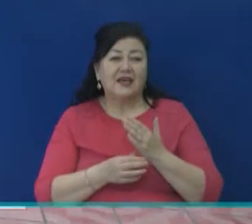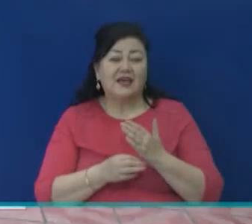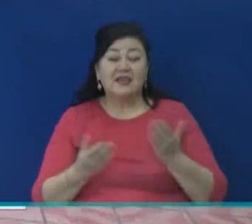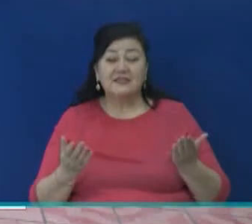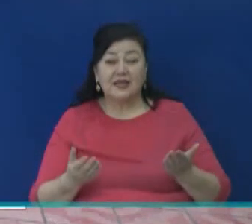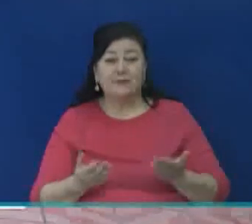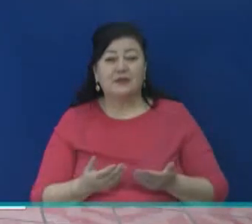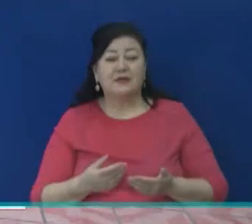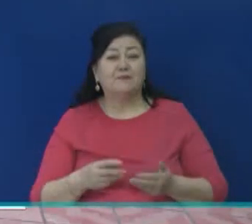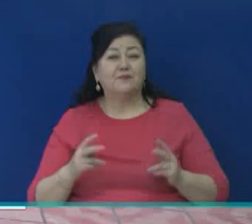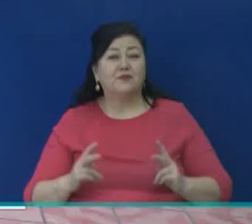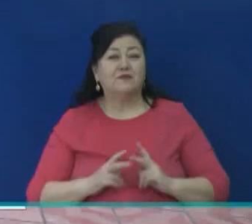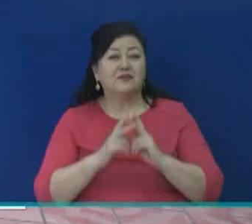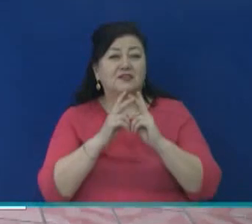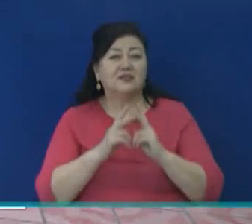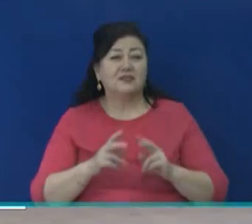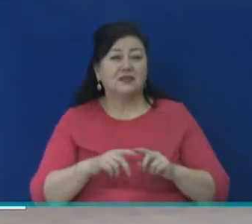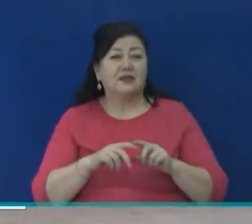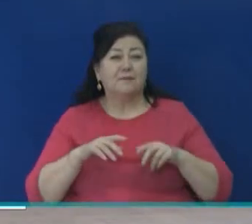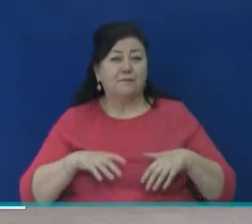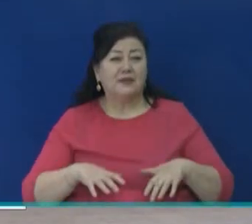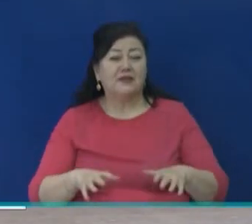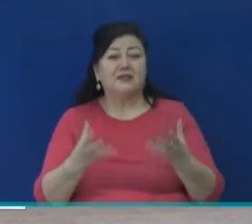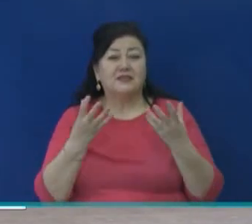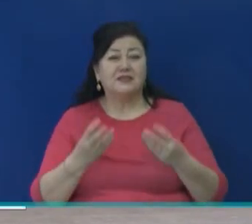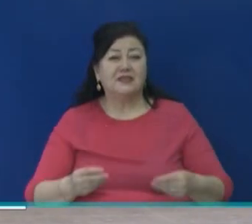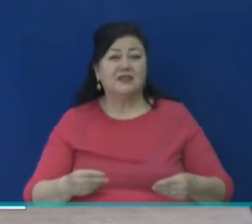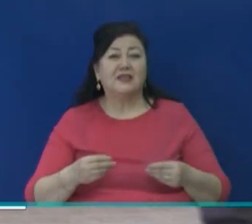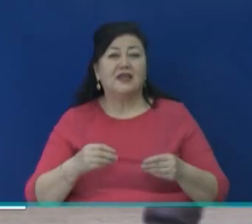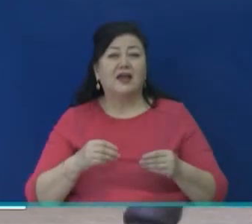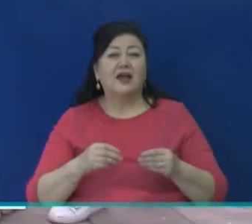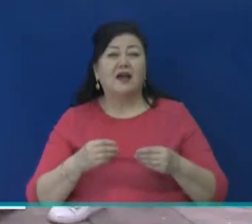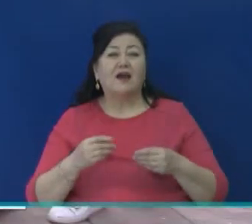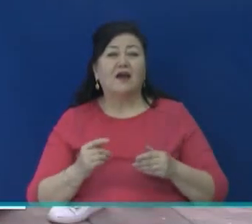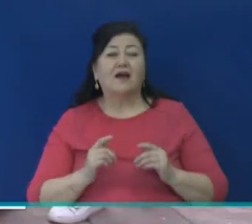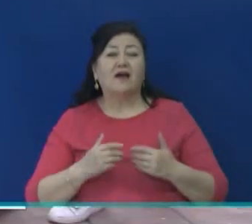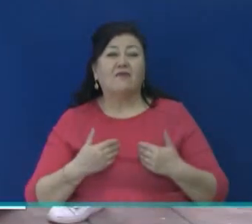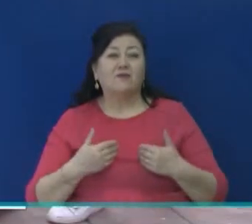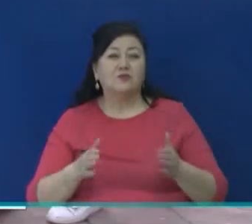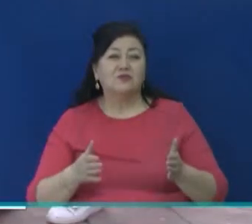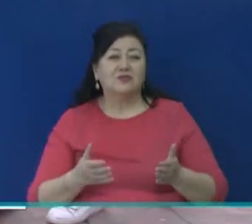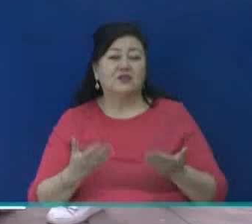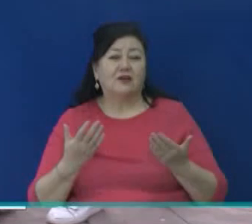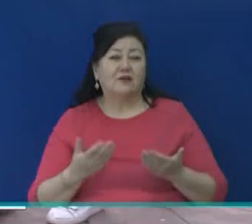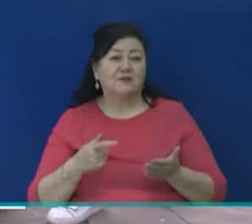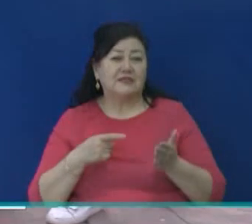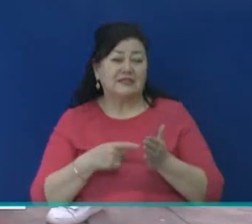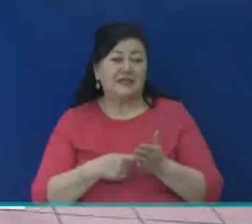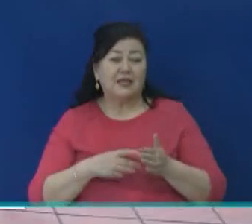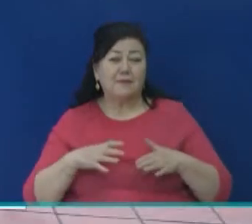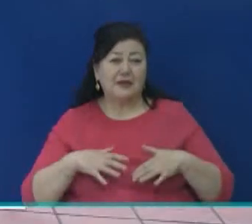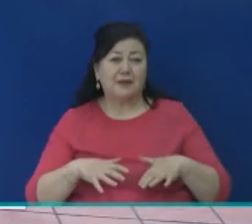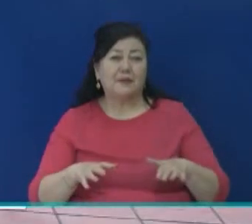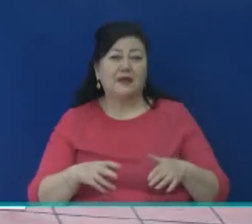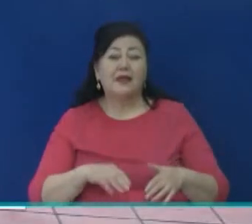Валихан университете прошло мероприятие день абитуриента 2023 для выпускников школ города Семей цель мероприятия